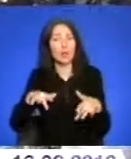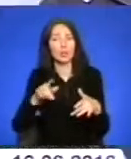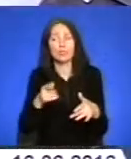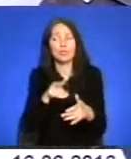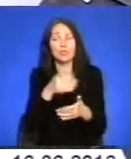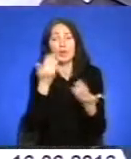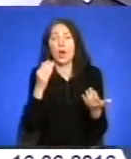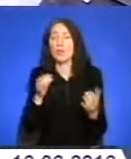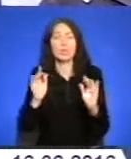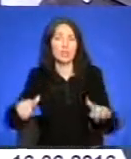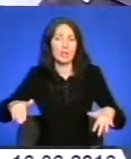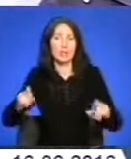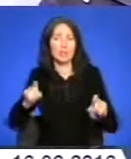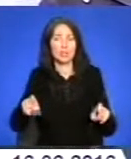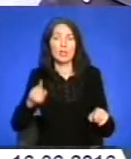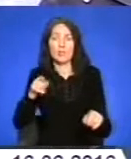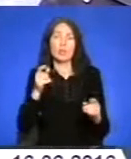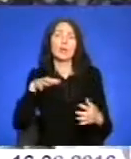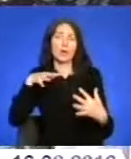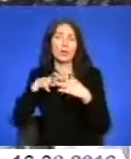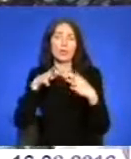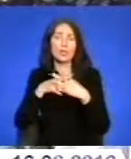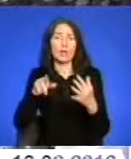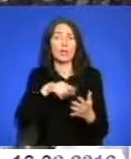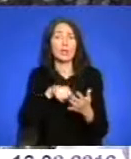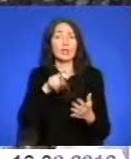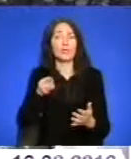воює. Питання стало в тому, що вони хочуть